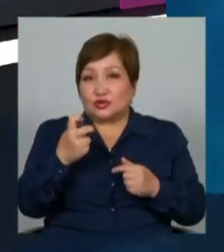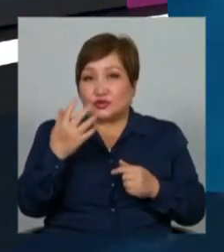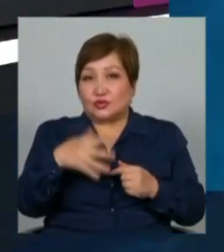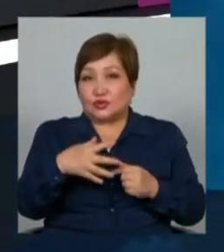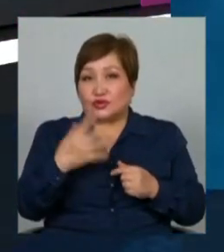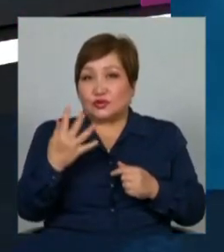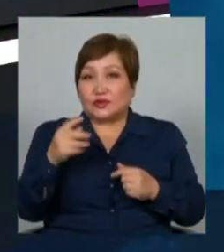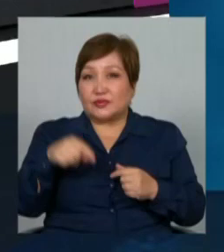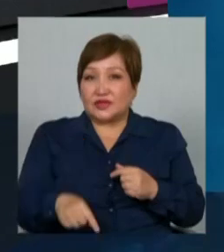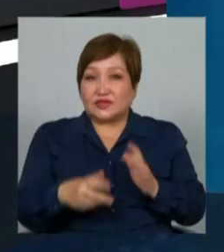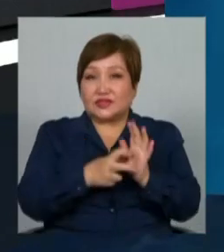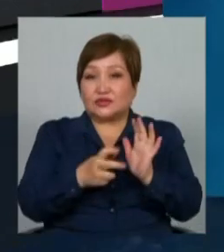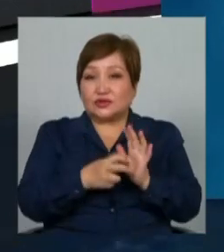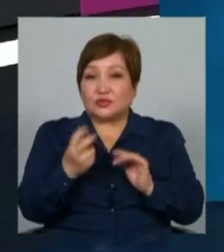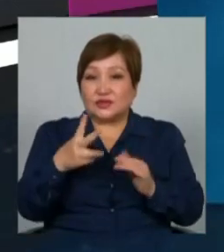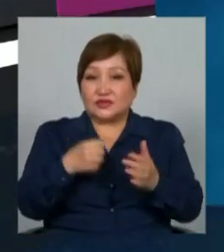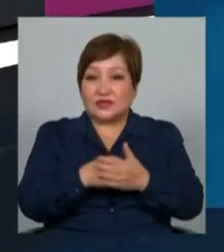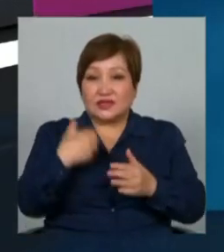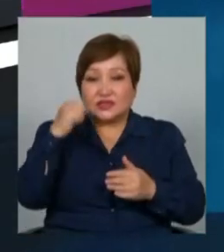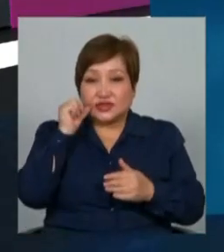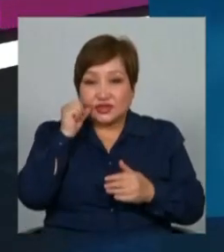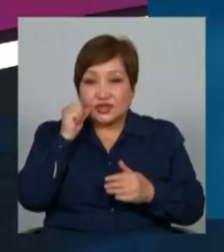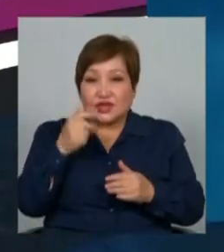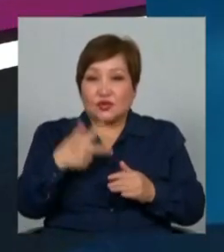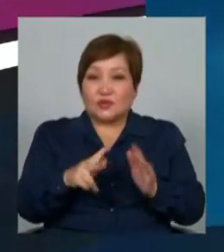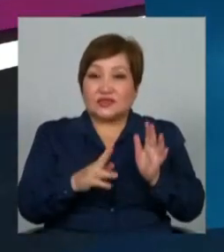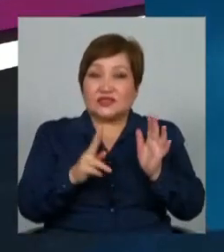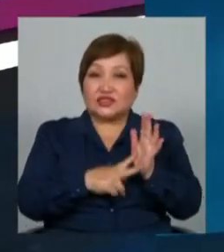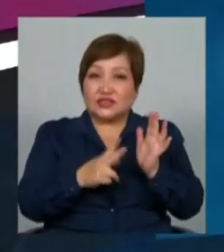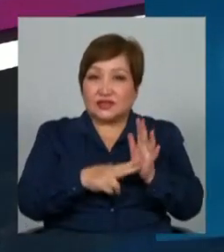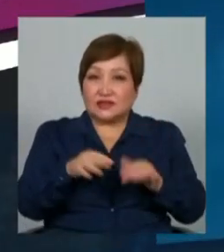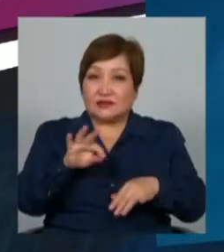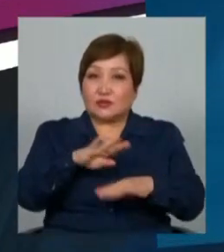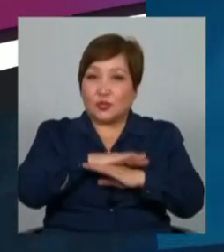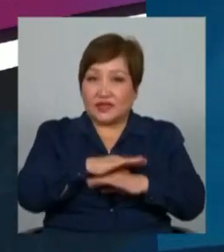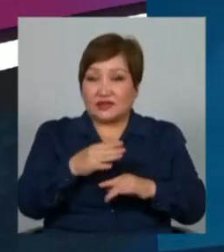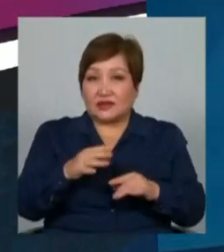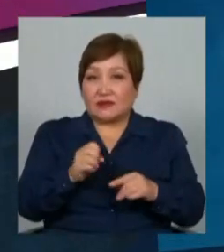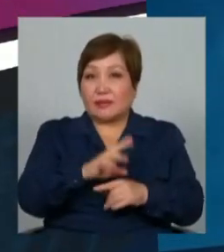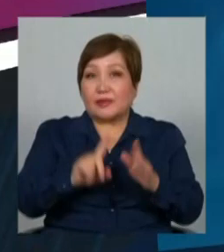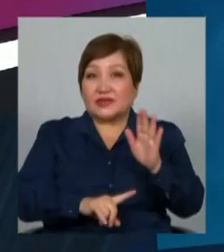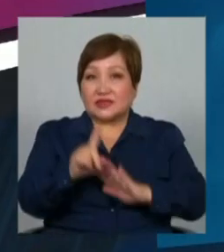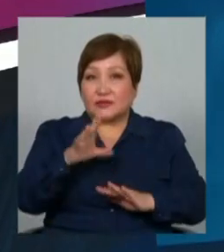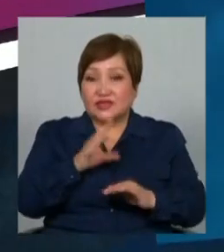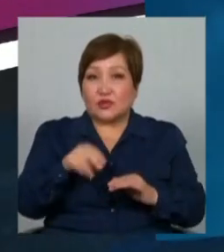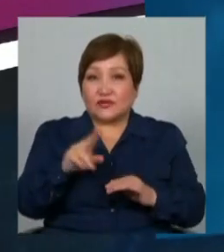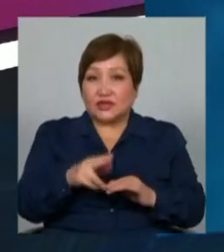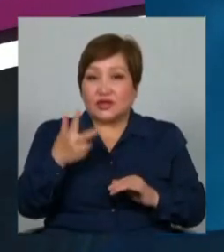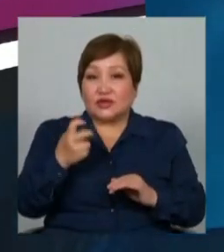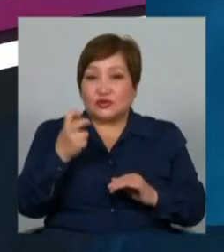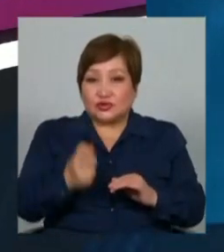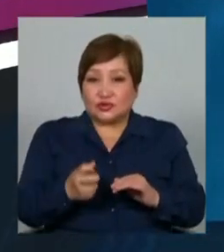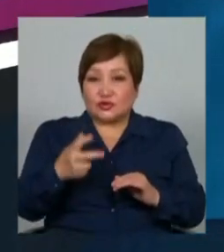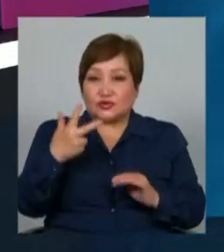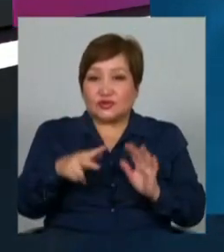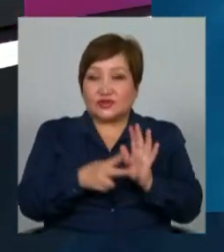334812-ке жетті. Ал кеше 37 науқас көз жұмған. Пандемия басталғалы бері 3833 отандасымыз кеселдің